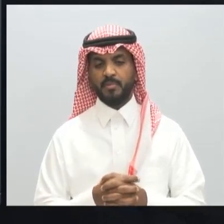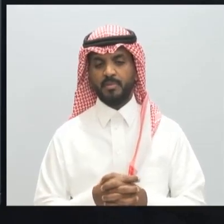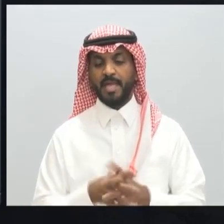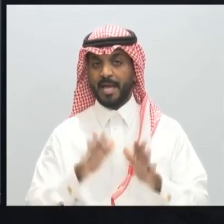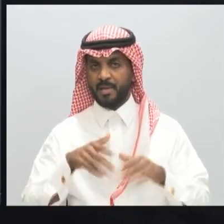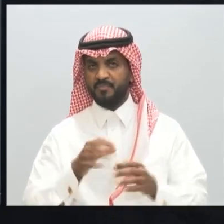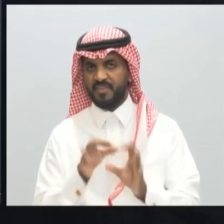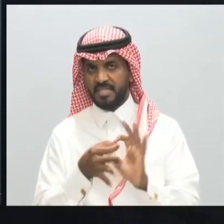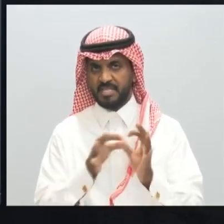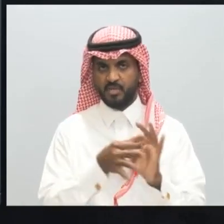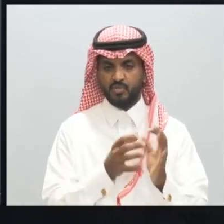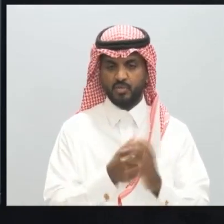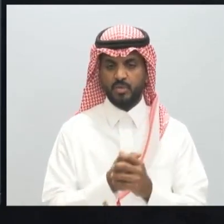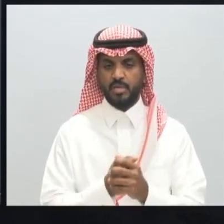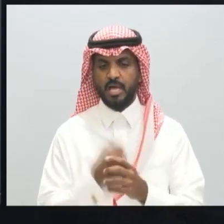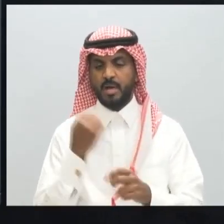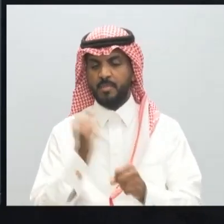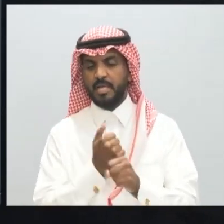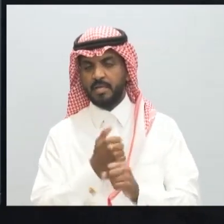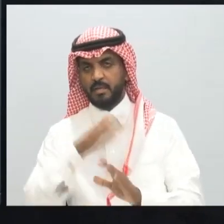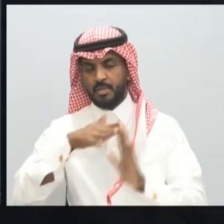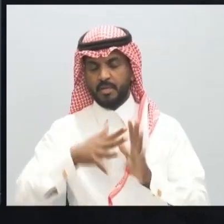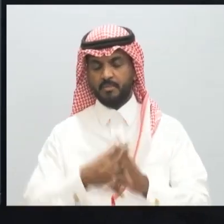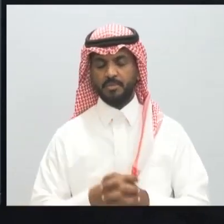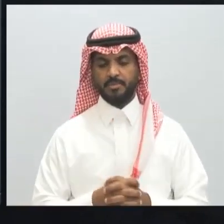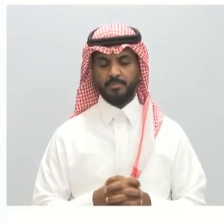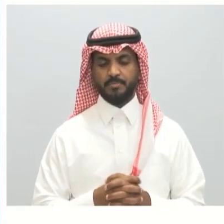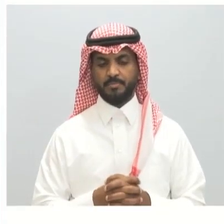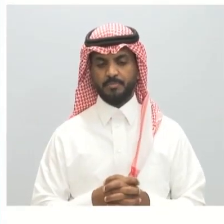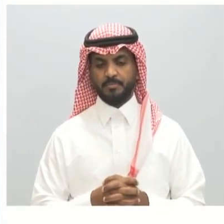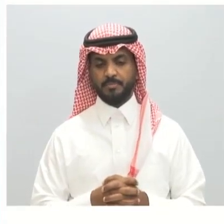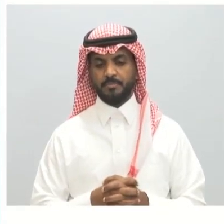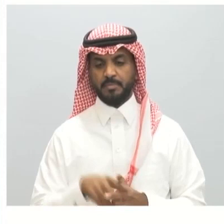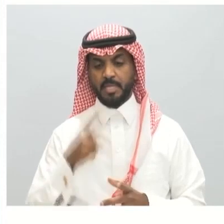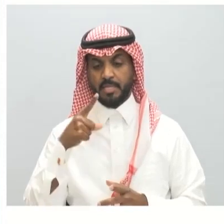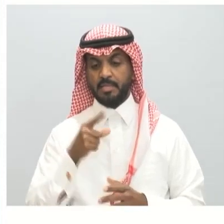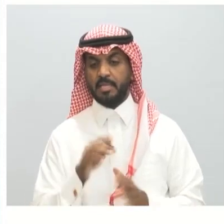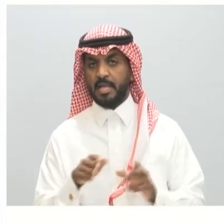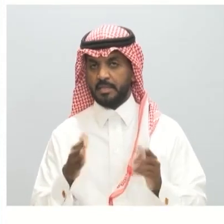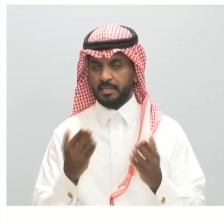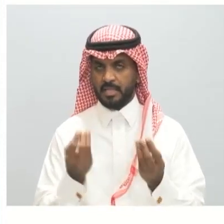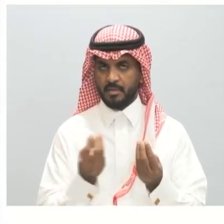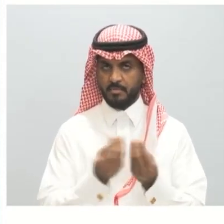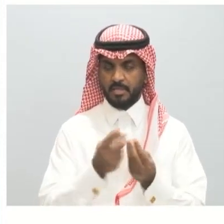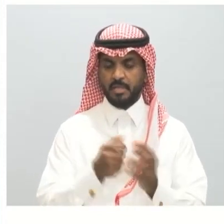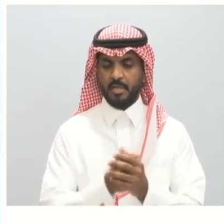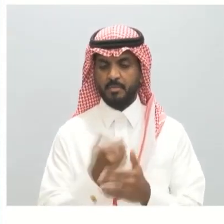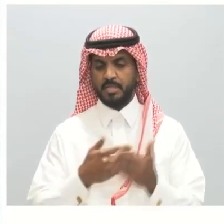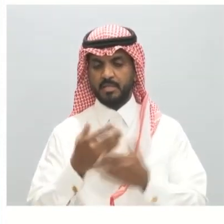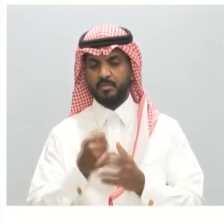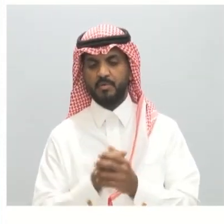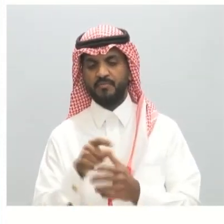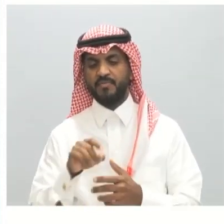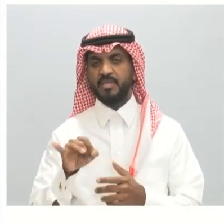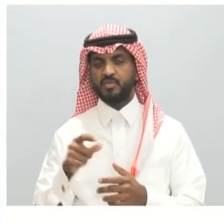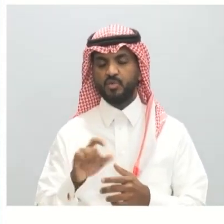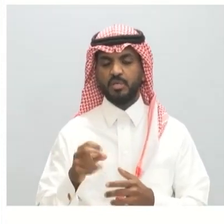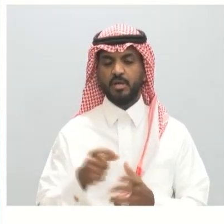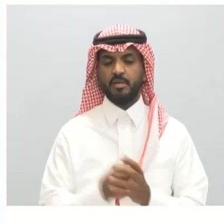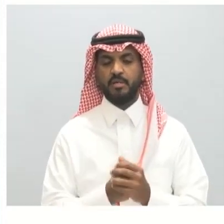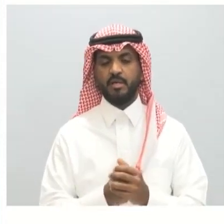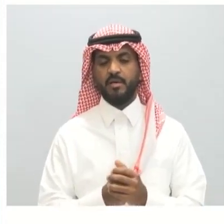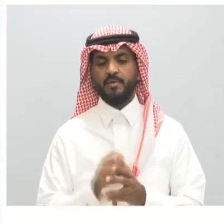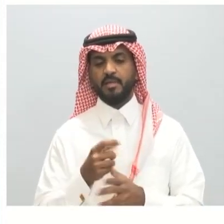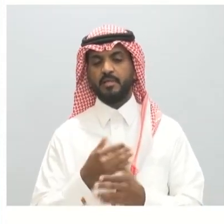تتحكم في تسلسل عمليات البرنامج تنتمي هذه اللبنه لبنت اذا ثم في فيكس كود في ار الى